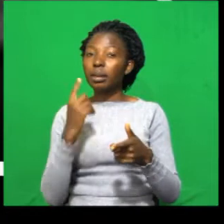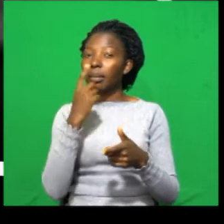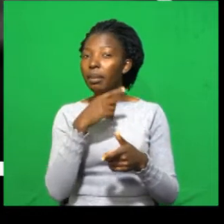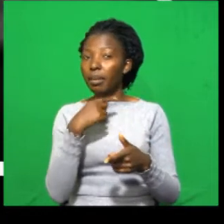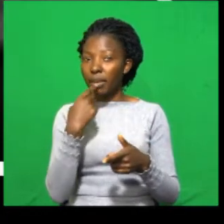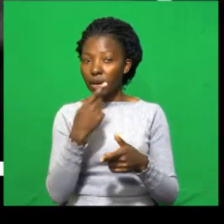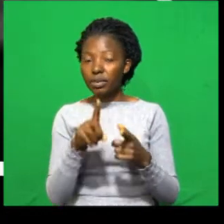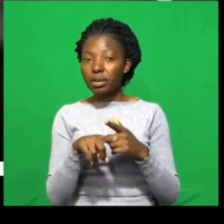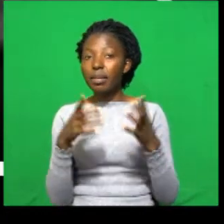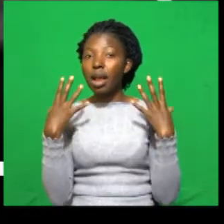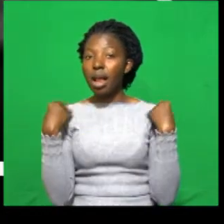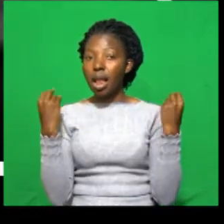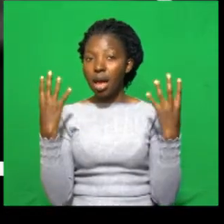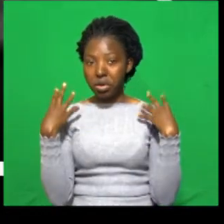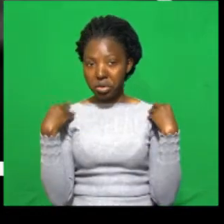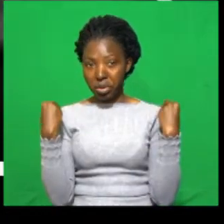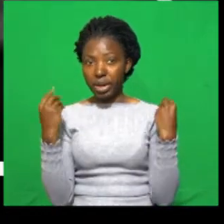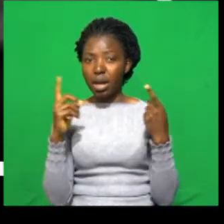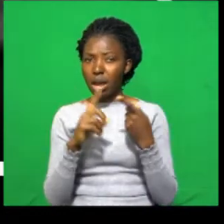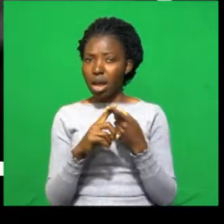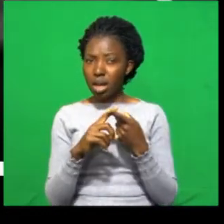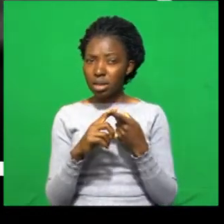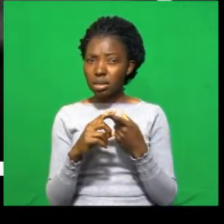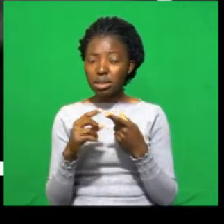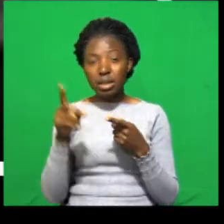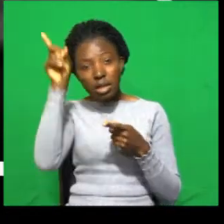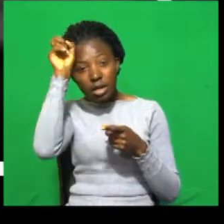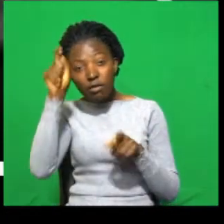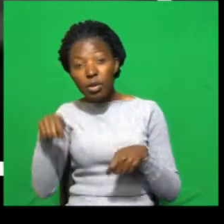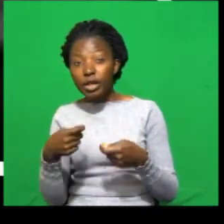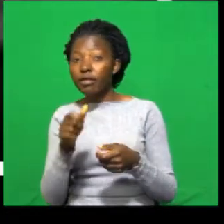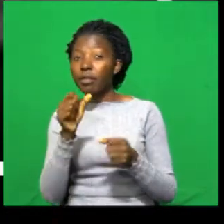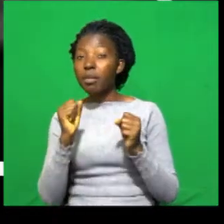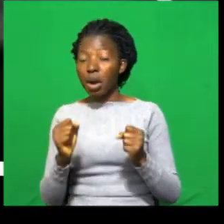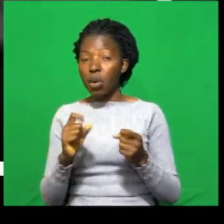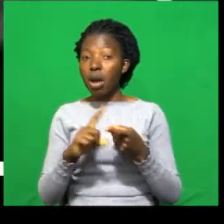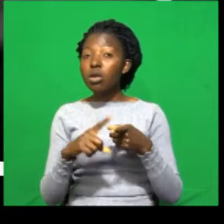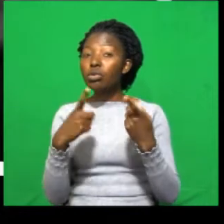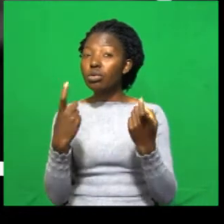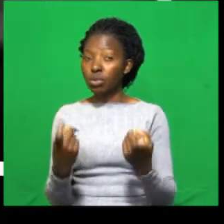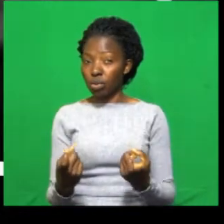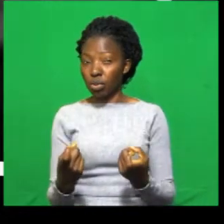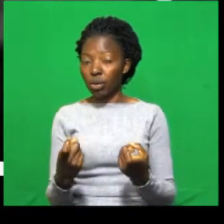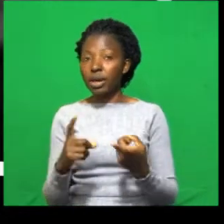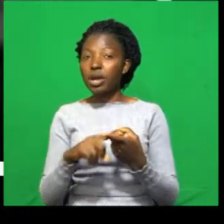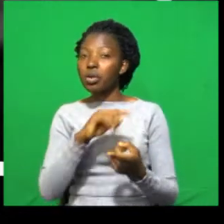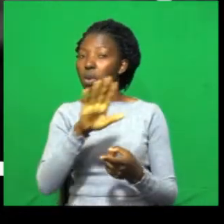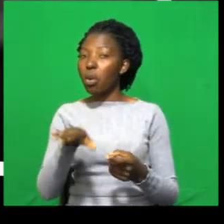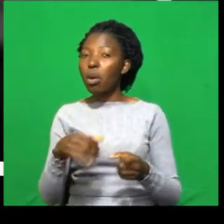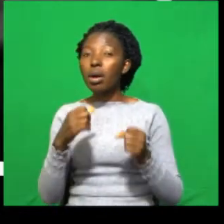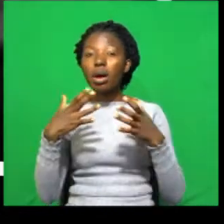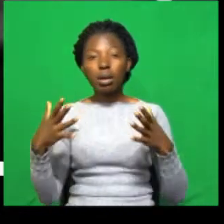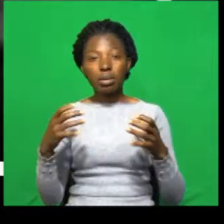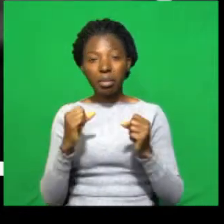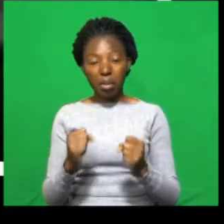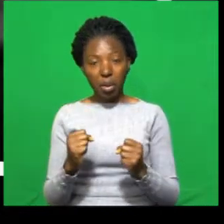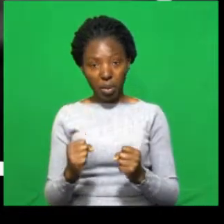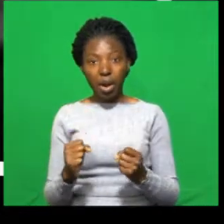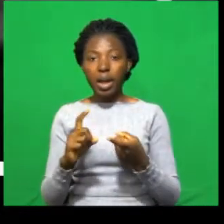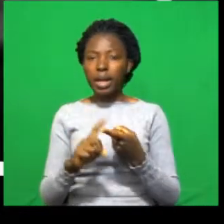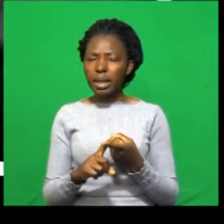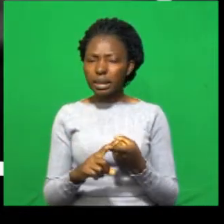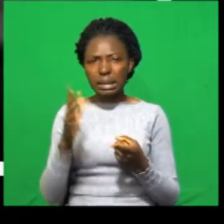wacho semuromo weshumba. Shato ikachipa simba rayo nechigaro chayo choushe namasimba makuru.